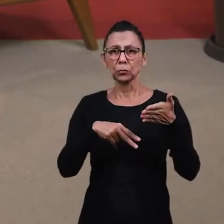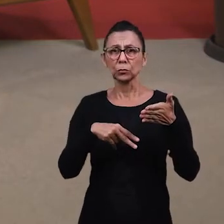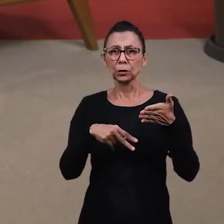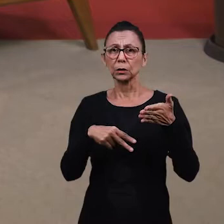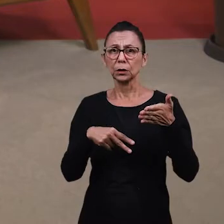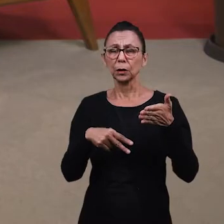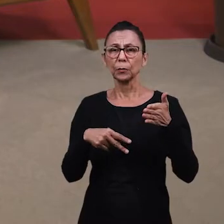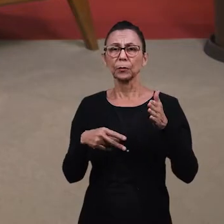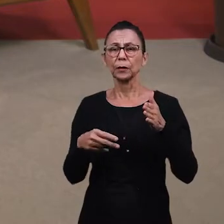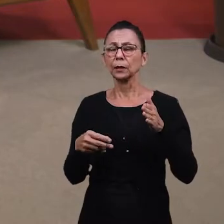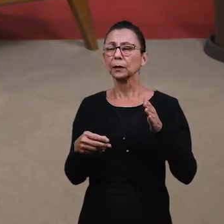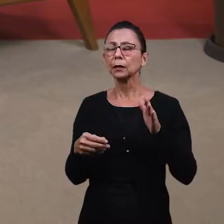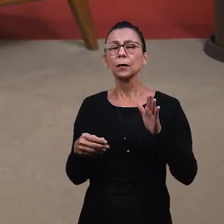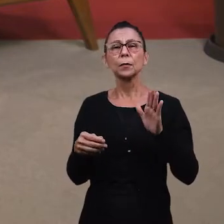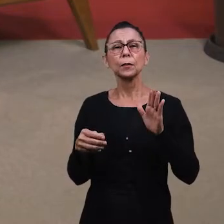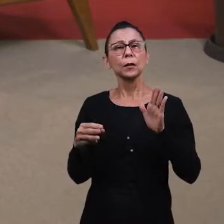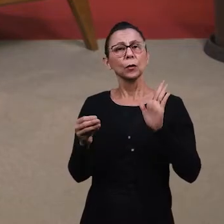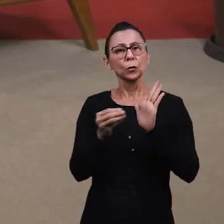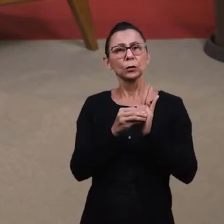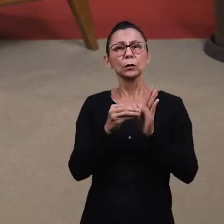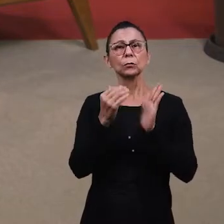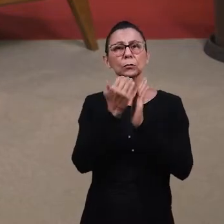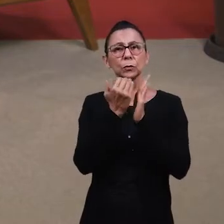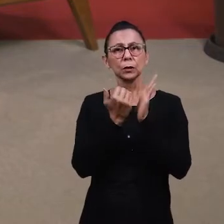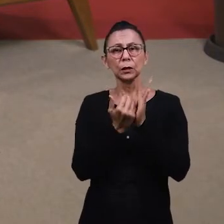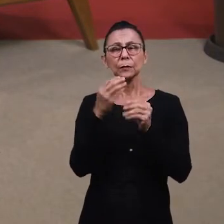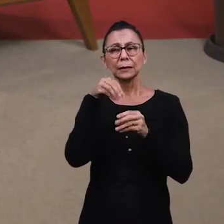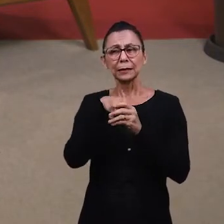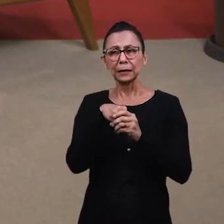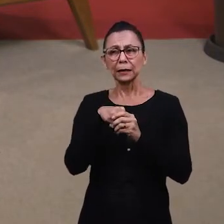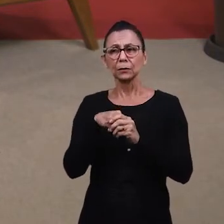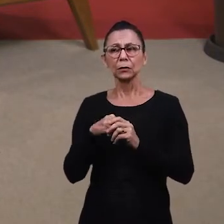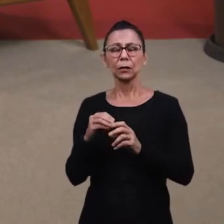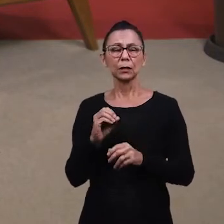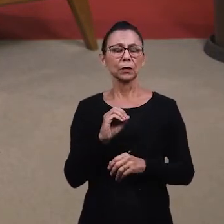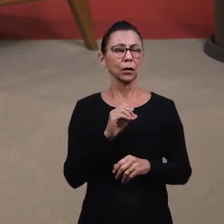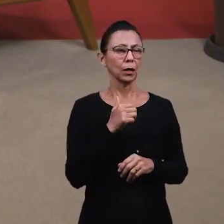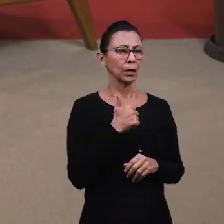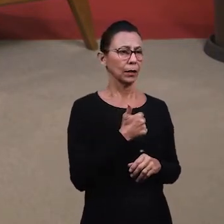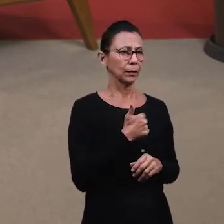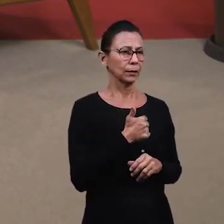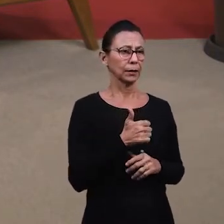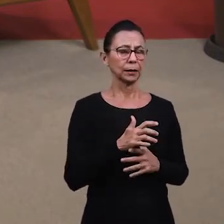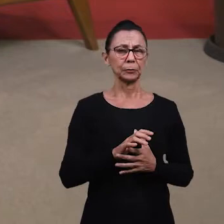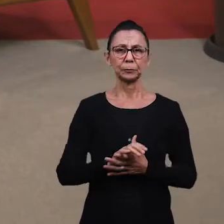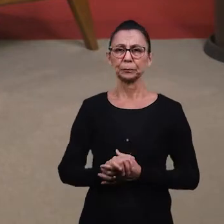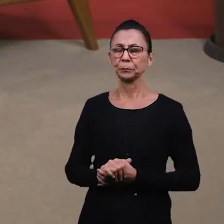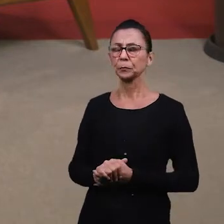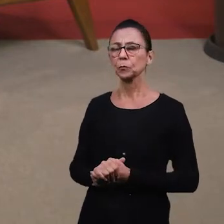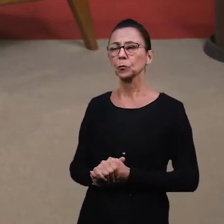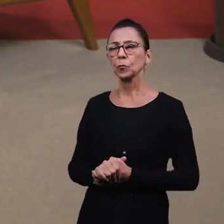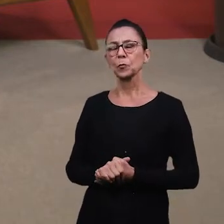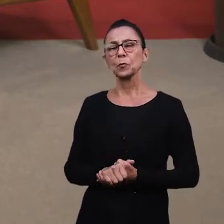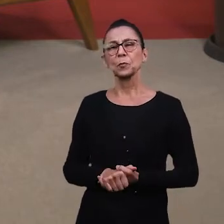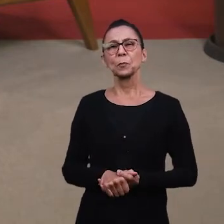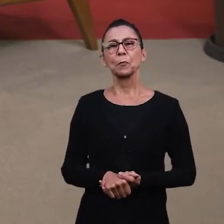mais ces commentaires sont très importants pour nous à propos de la thématique. Votre participation, en parlant sur l'importance